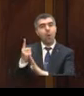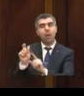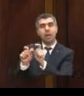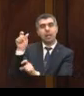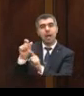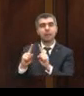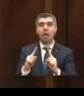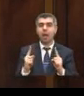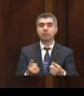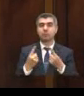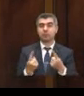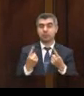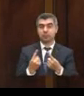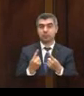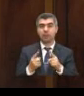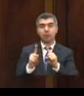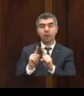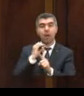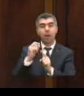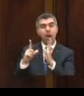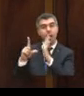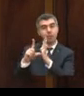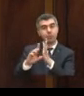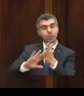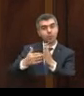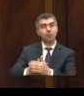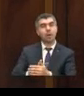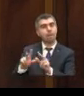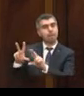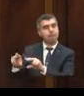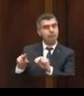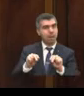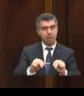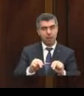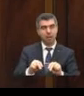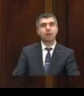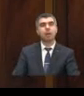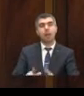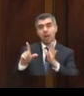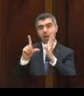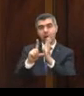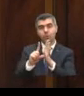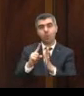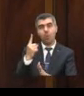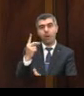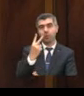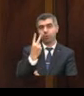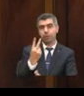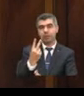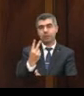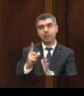إنسان، ويحمي القانون هذا الحق. ونفس الأمر ينطبق في الفصل 21 في فقرته